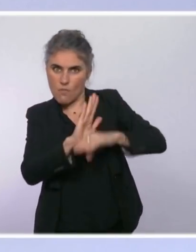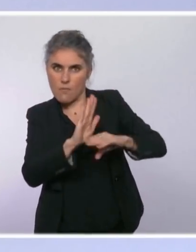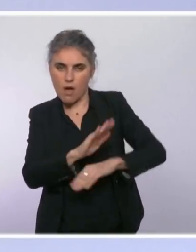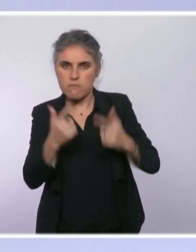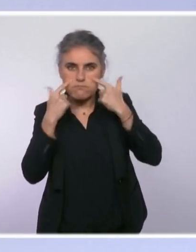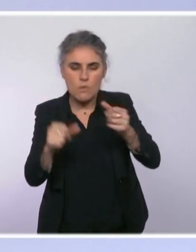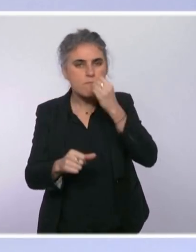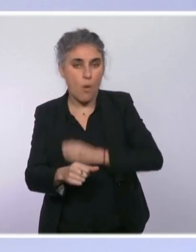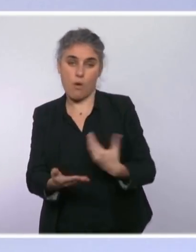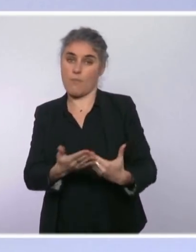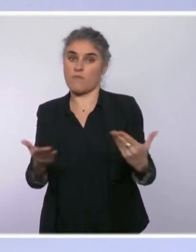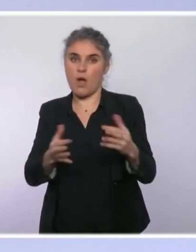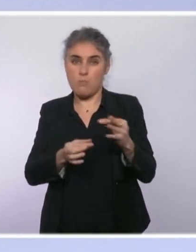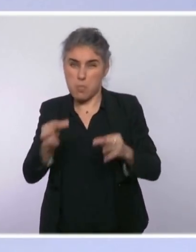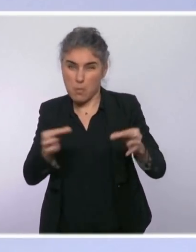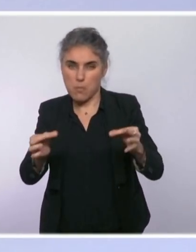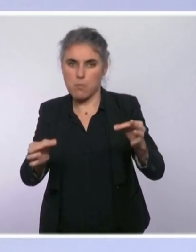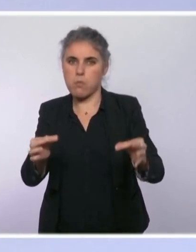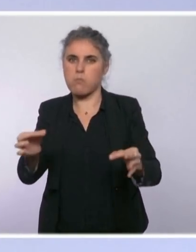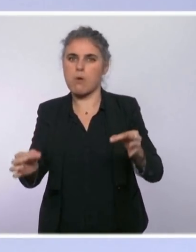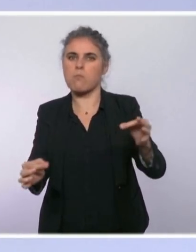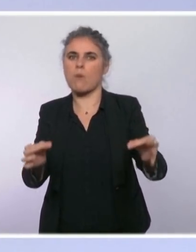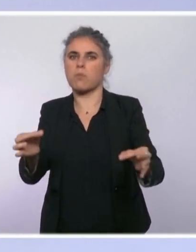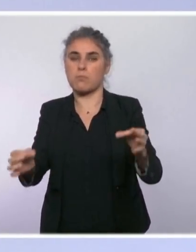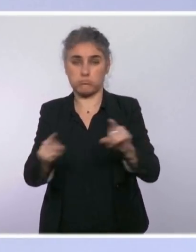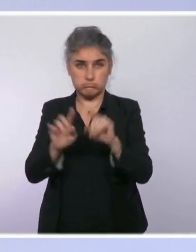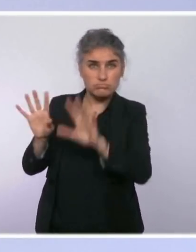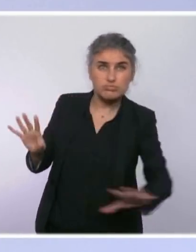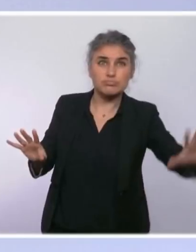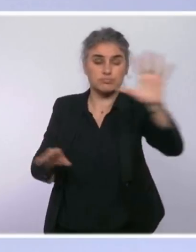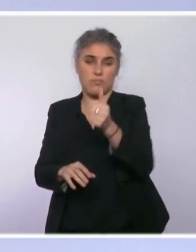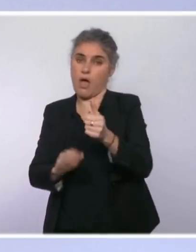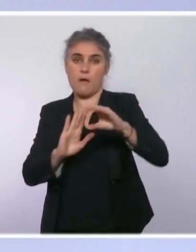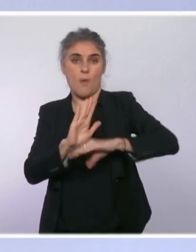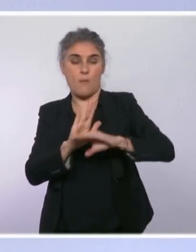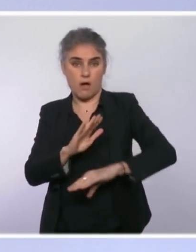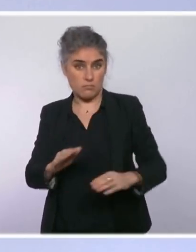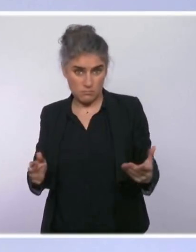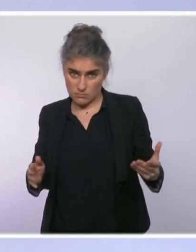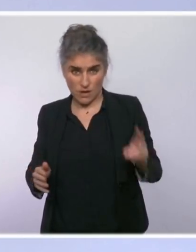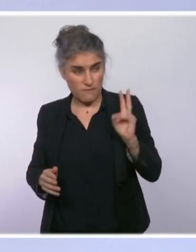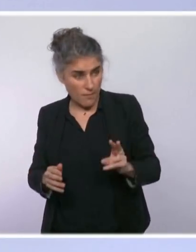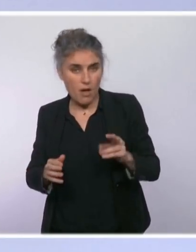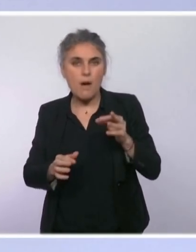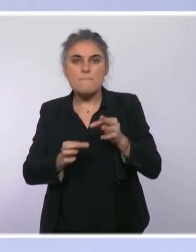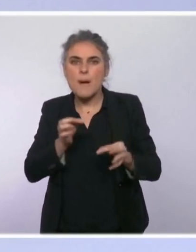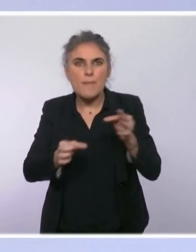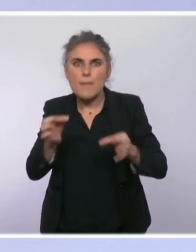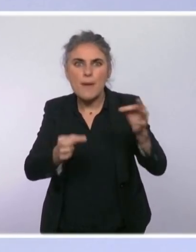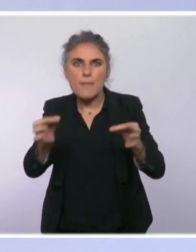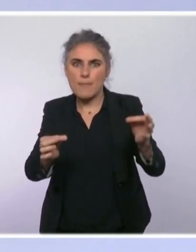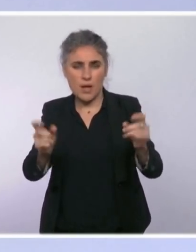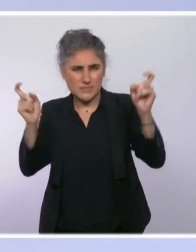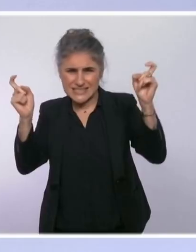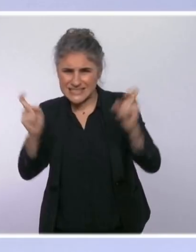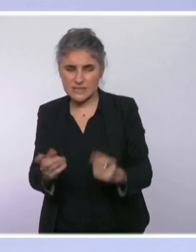cela montre que l'épidémie régresse, et il est en dessous de 1 dans toutes les régions, ce qui veut dire que l'épidémie, les contaminations reculent